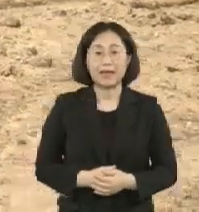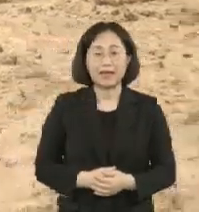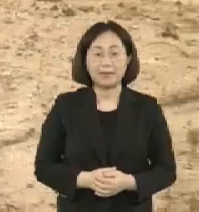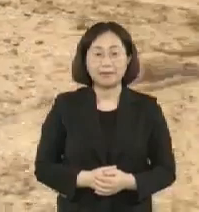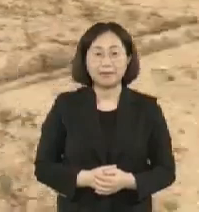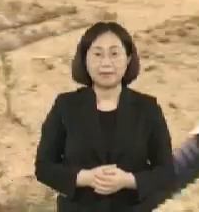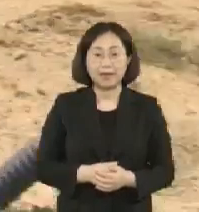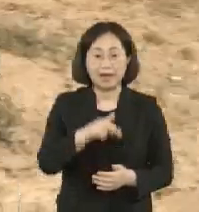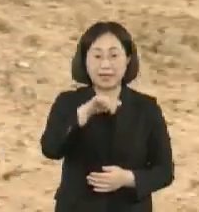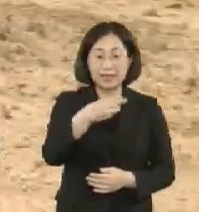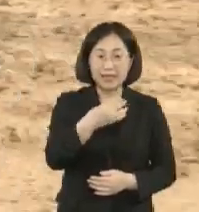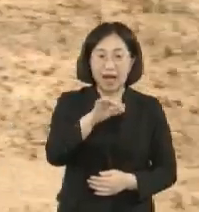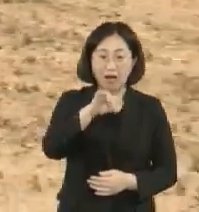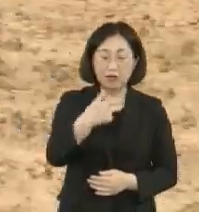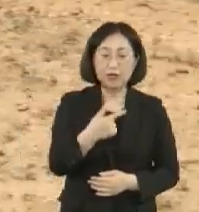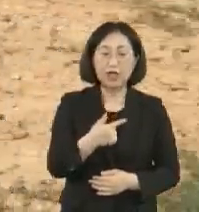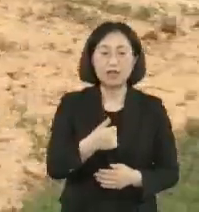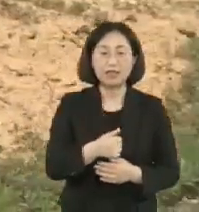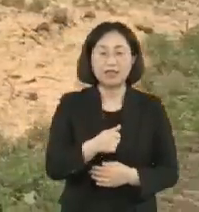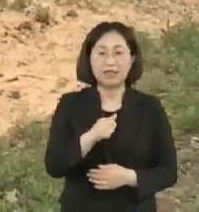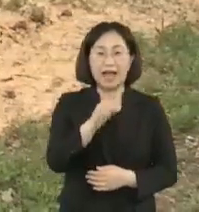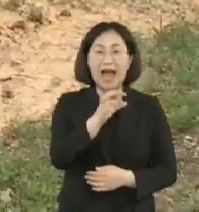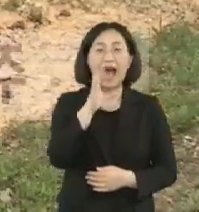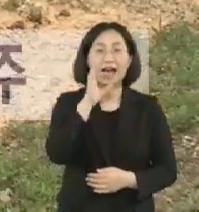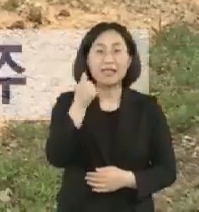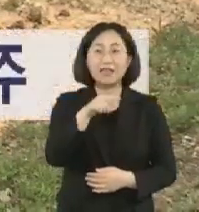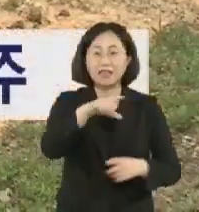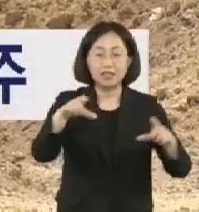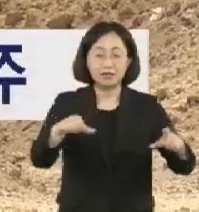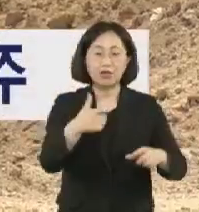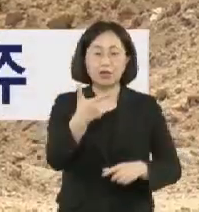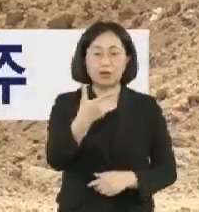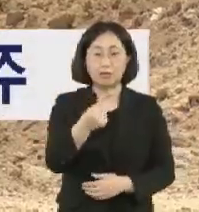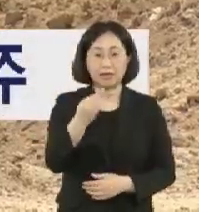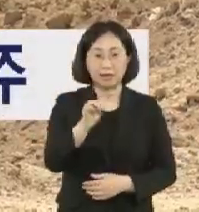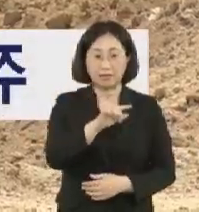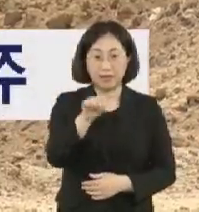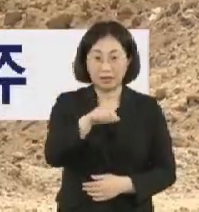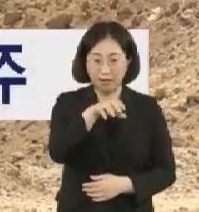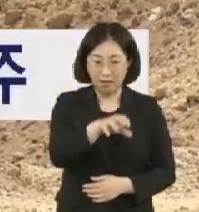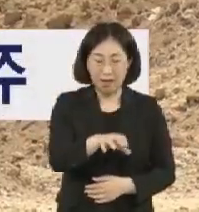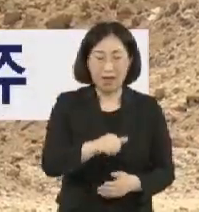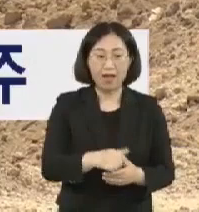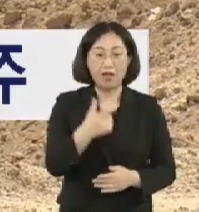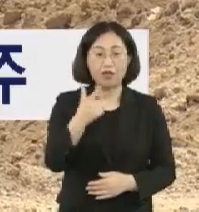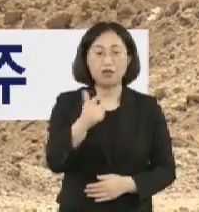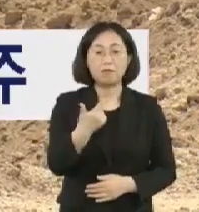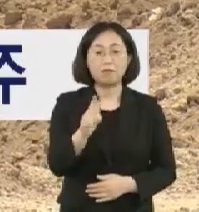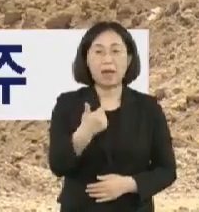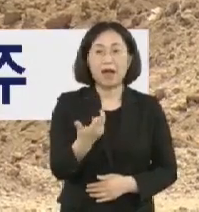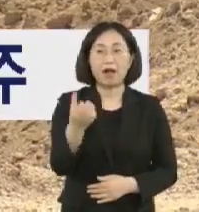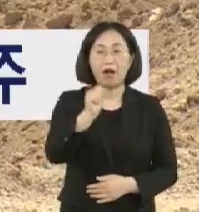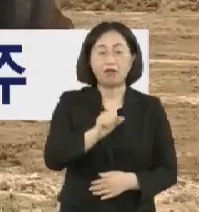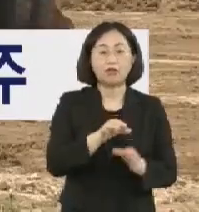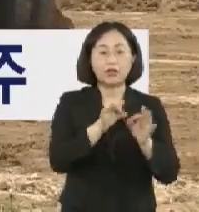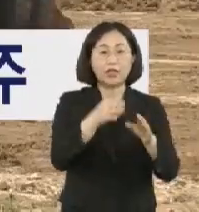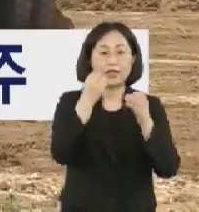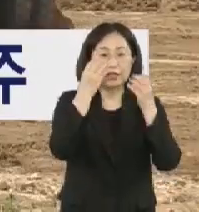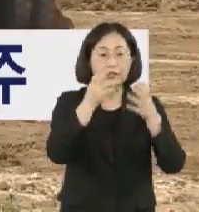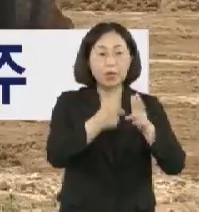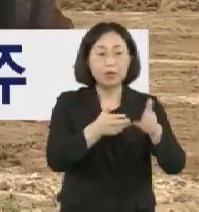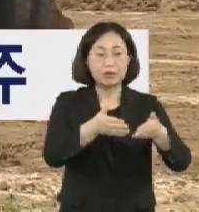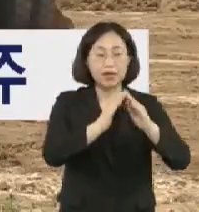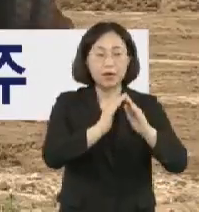협약에 따라 크라운제과 는 아산 j 테크노밸리 4 60,000 제법 m 의 600억원을 투자해 신규 공장을